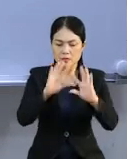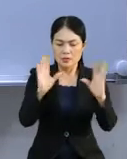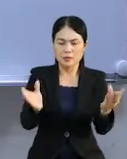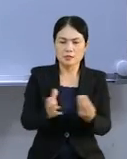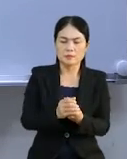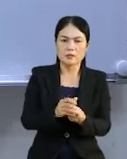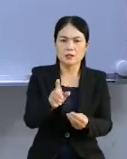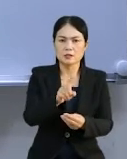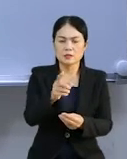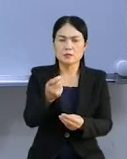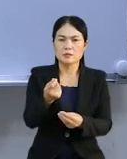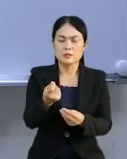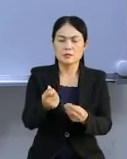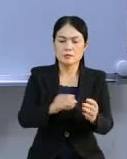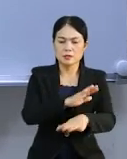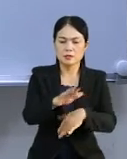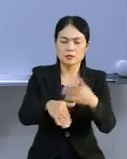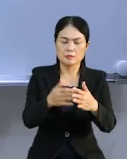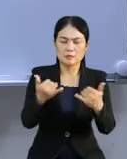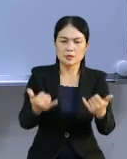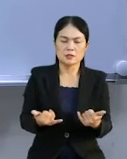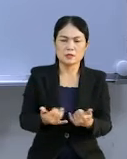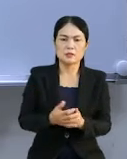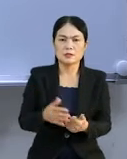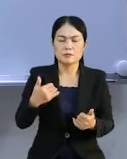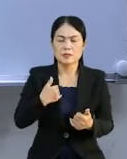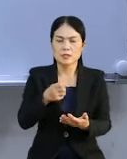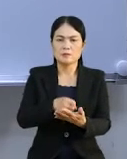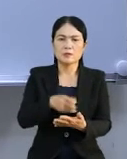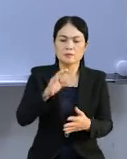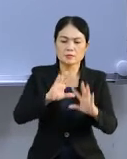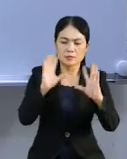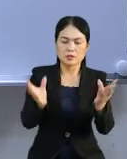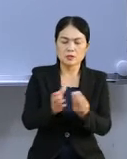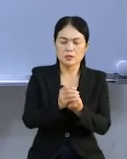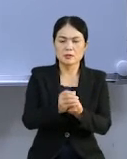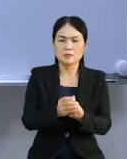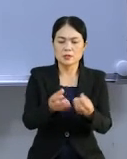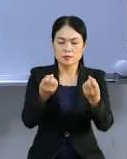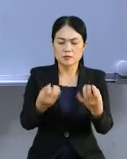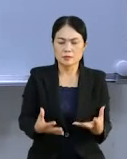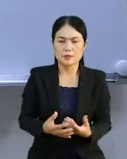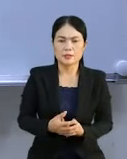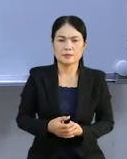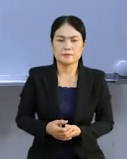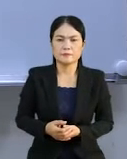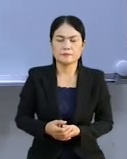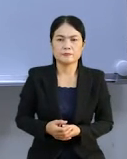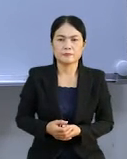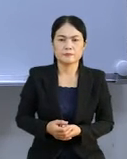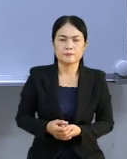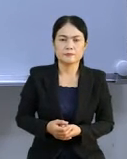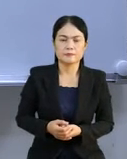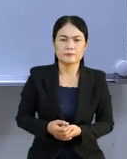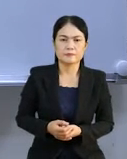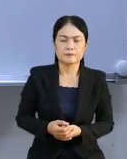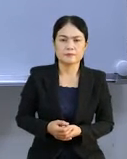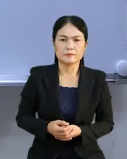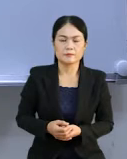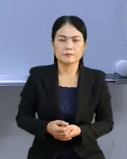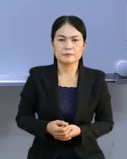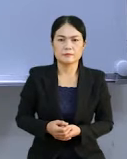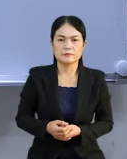rộp. Tá tực prap tiền ọt nì. Miên đầm lai xà rộp chùm nuôn con màn. Chà.